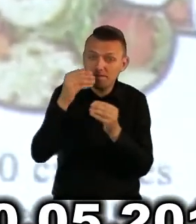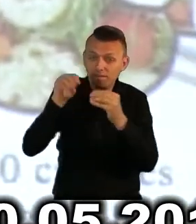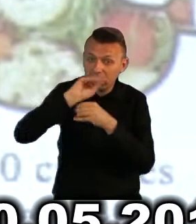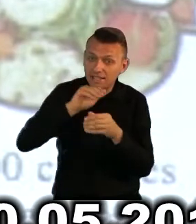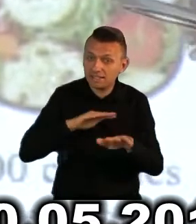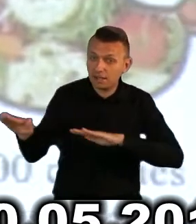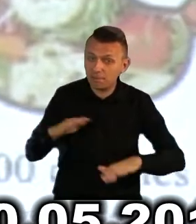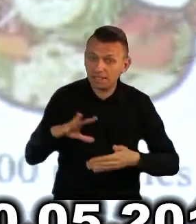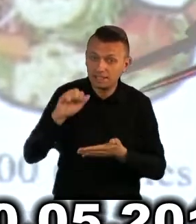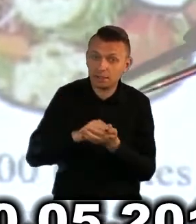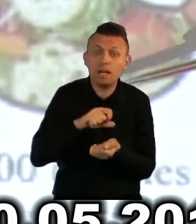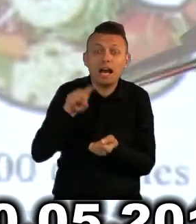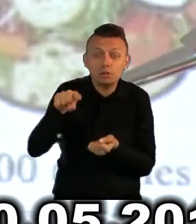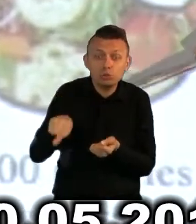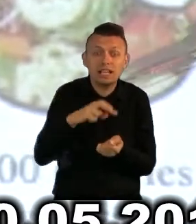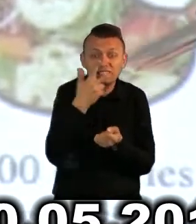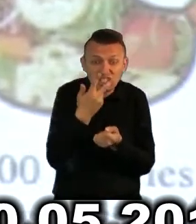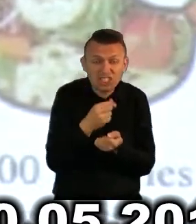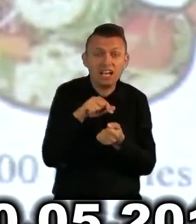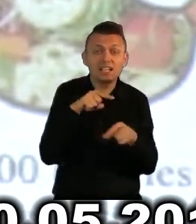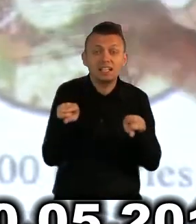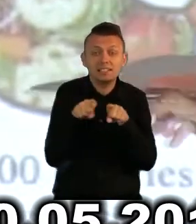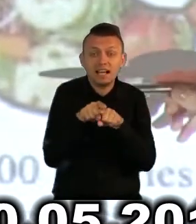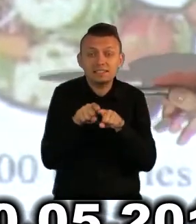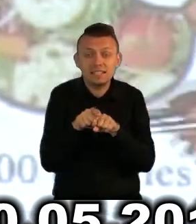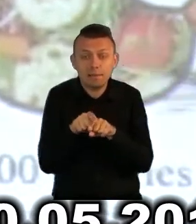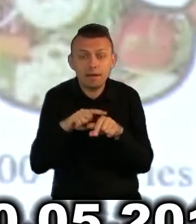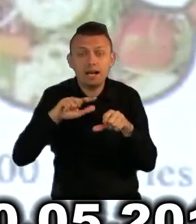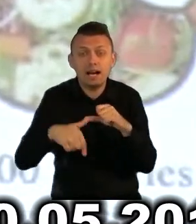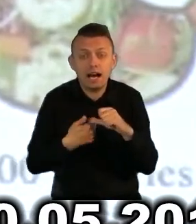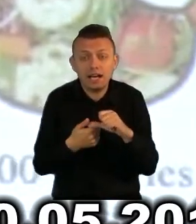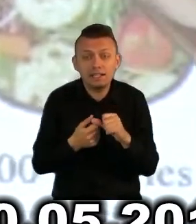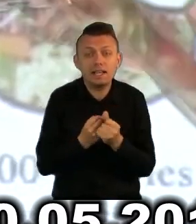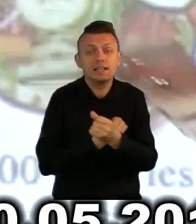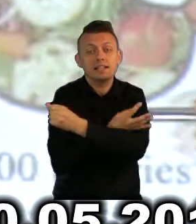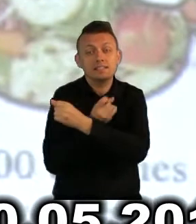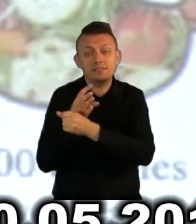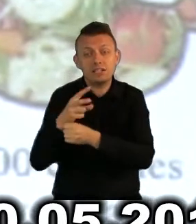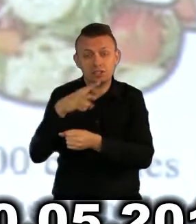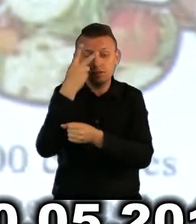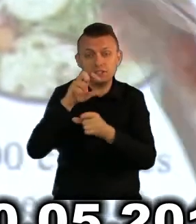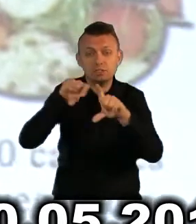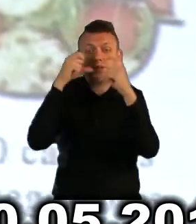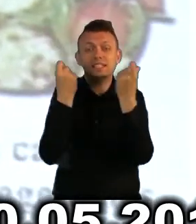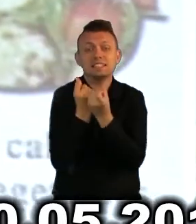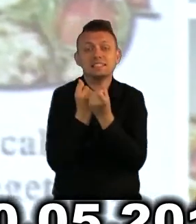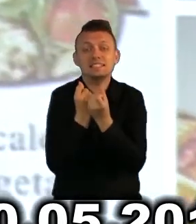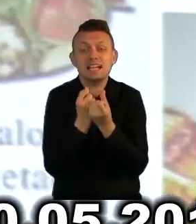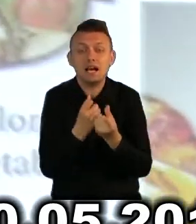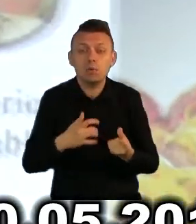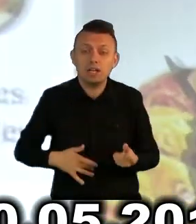tłustą żołądka. A tu mamy tą samą ilość kalorii, też 400, ale z warzyw. Już widzimy, że cały żołądek jest